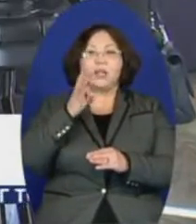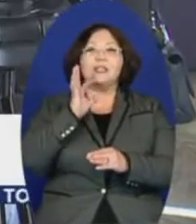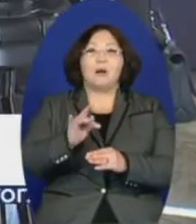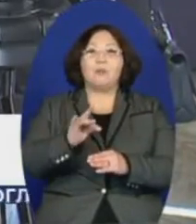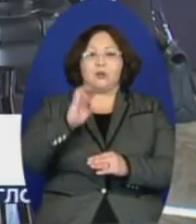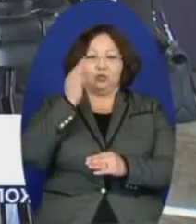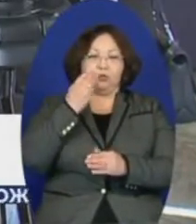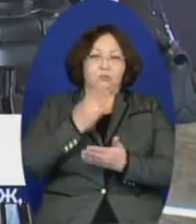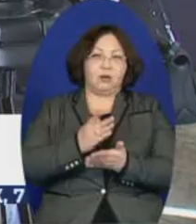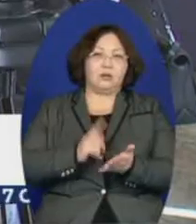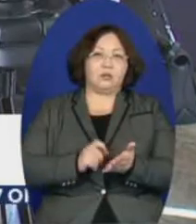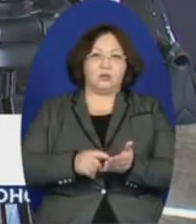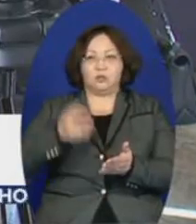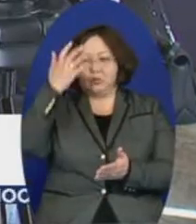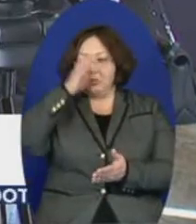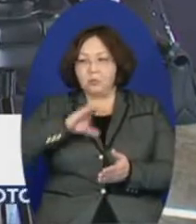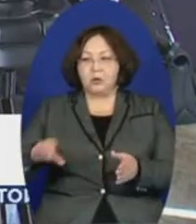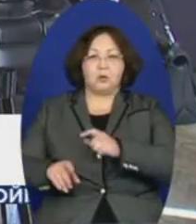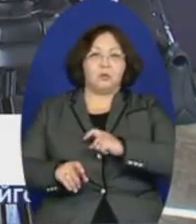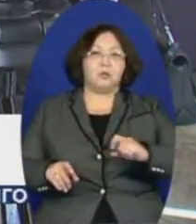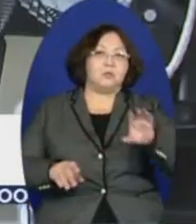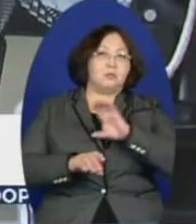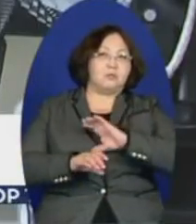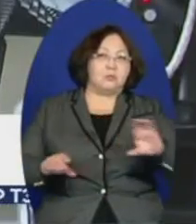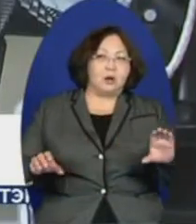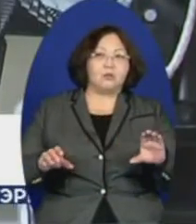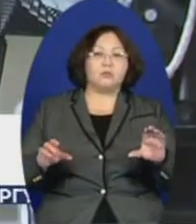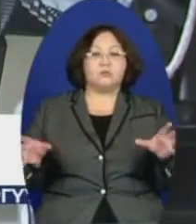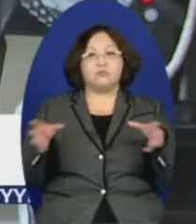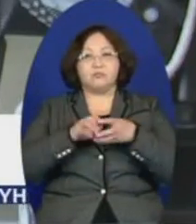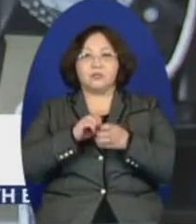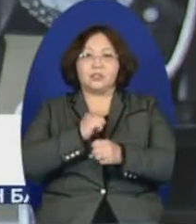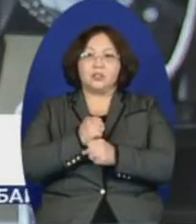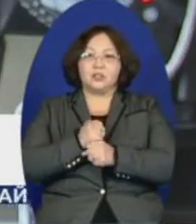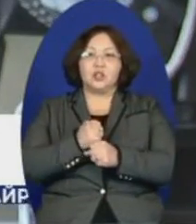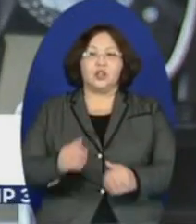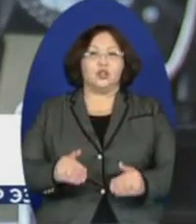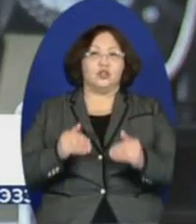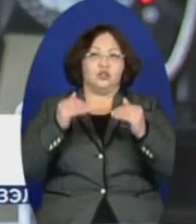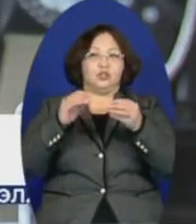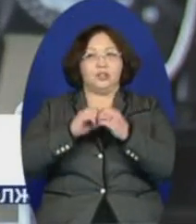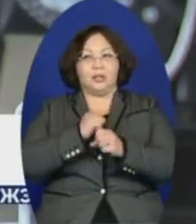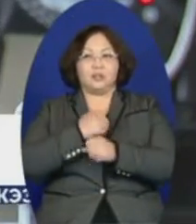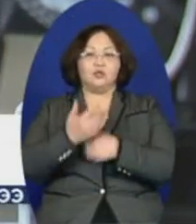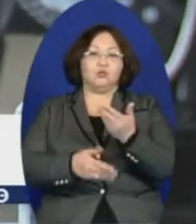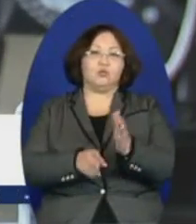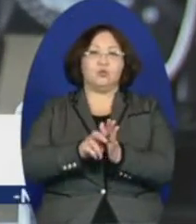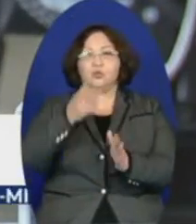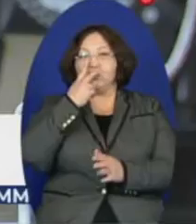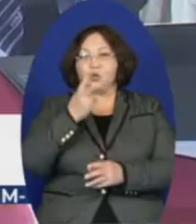төр хувийн хөгжлийн түншлэлээр хөгжлийг хязгаарлагч хүчин зүйлүүдэд шийдвэрлэх боломжтой гэж үзээд байна. За гэхдээ